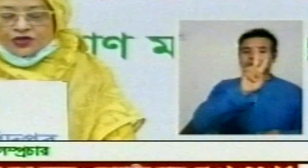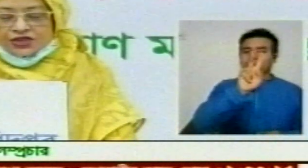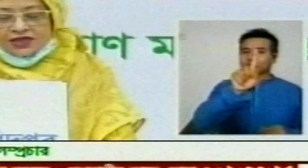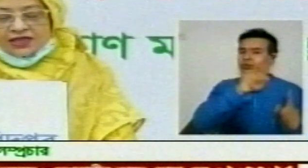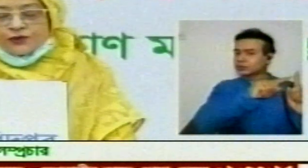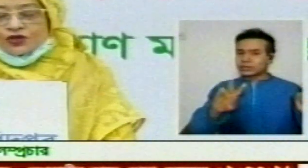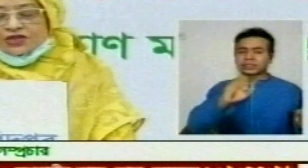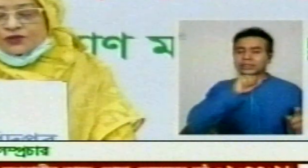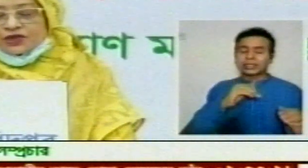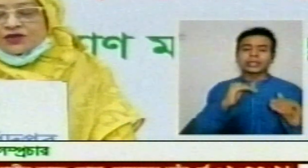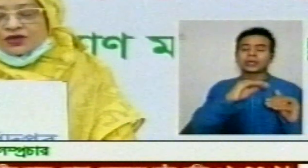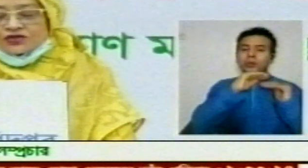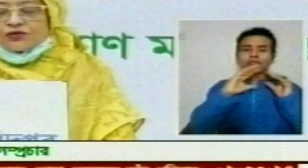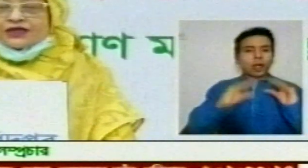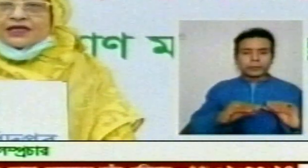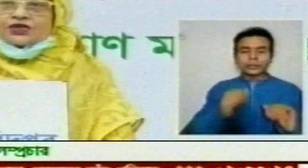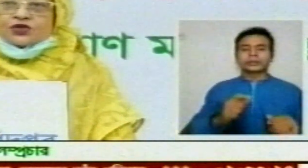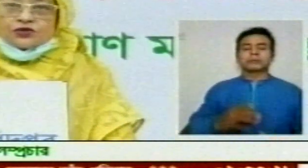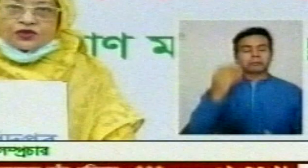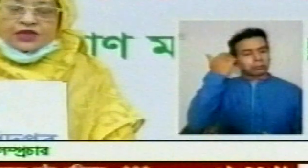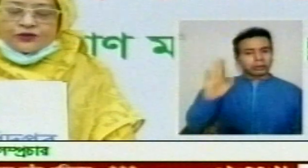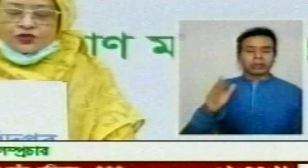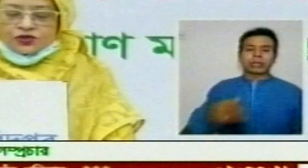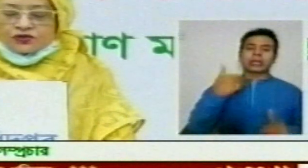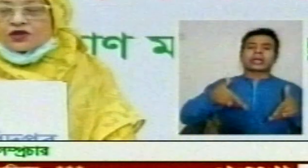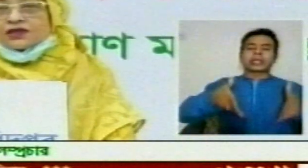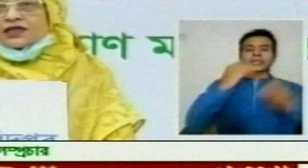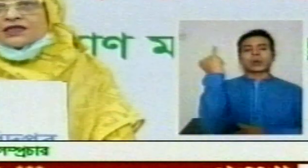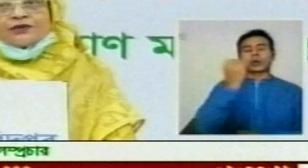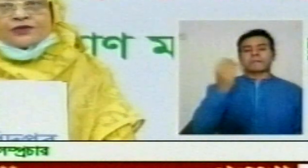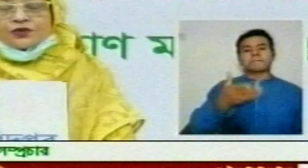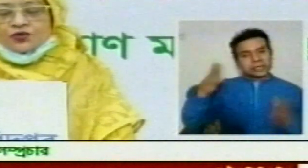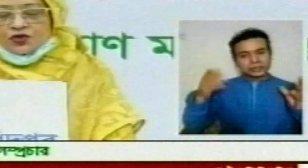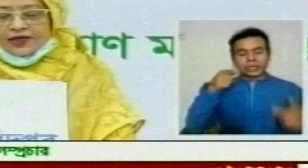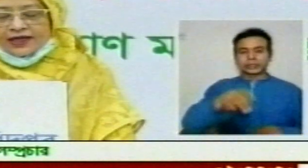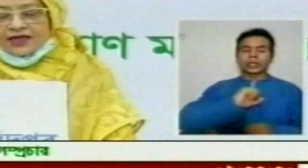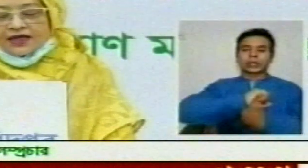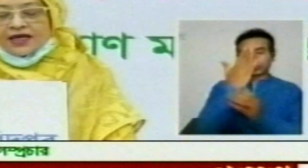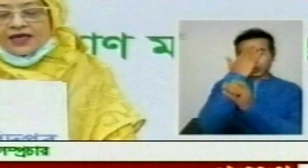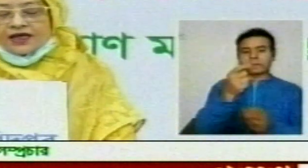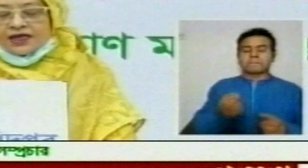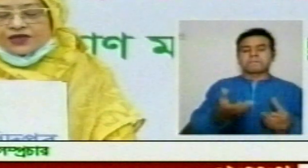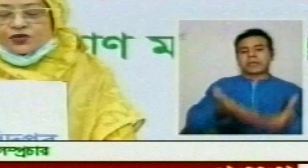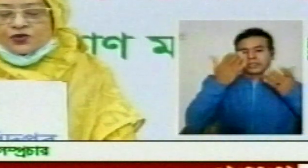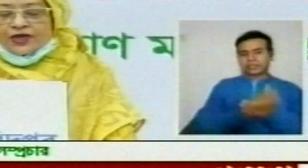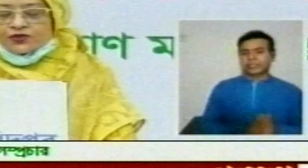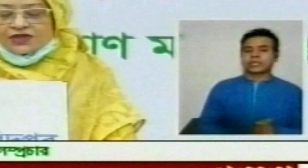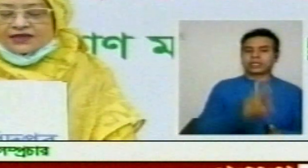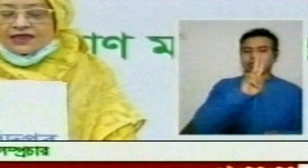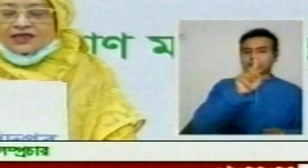তরুণ বয়স, এই বয়সটার মধ্যে অনেক সময় তারা সতর্কতা এবং সচেতনতাকে ঠিকভাবে গ্রহণ করেন না। এই